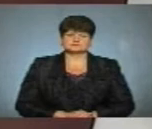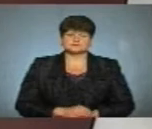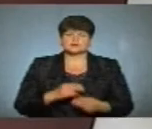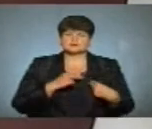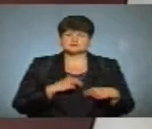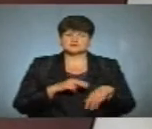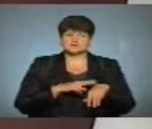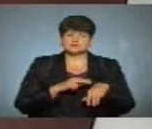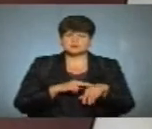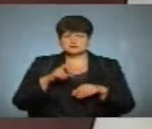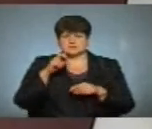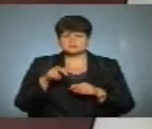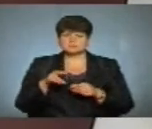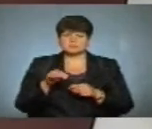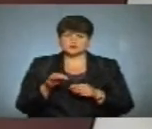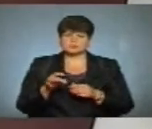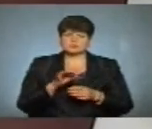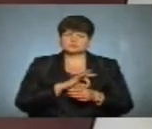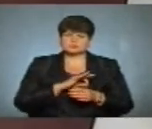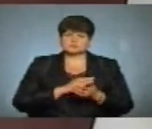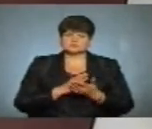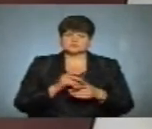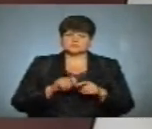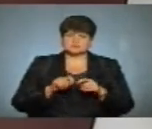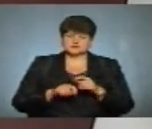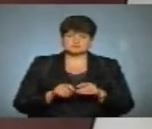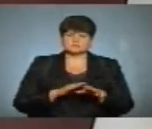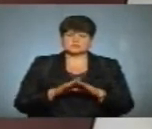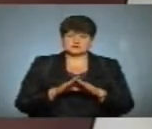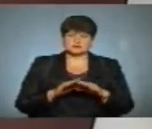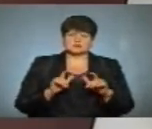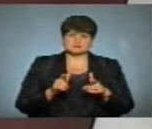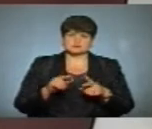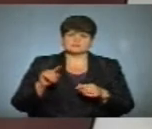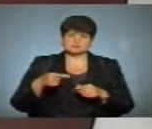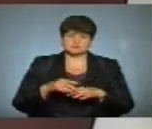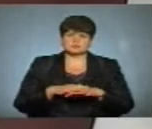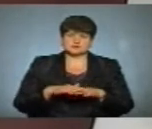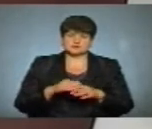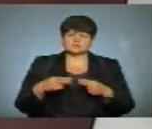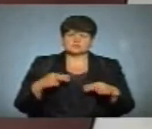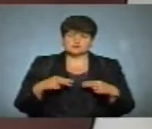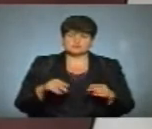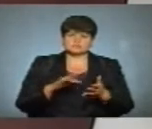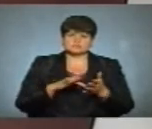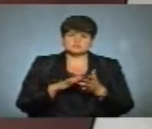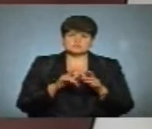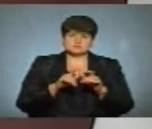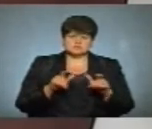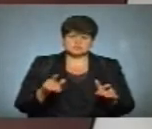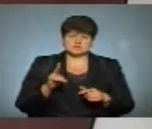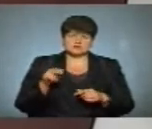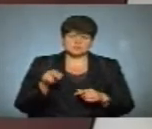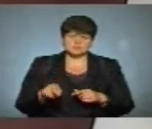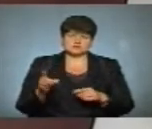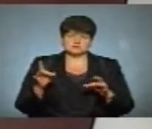Працівники поліції і Держпродспоживслужби перевірили дотримання карантинних вимог на ринках, у торгових центрах, кафе і ресторанах Тернополя.